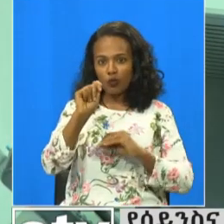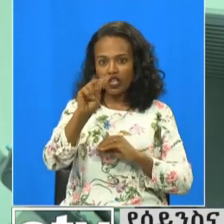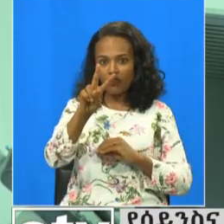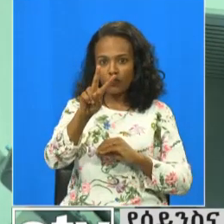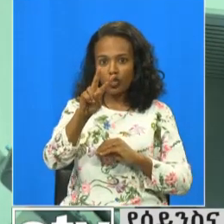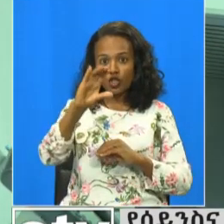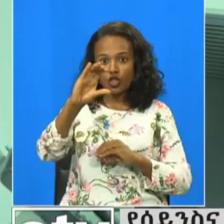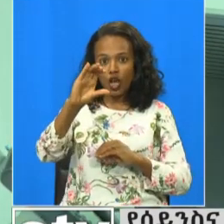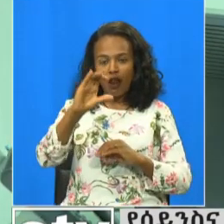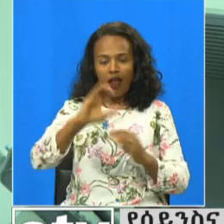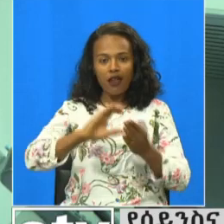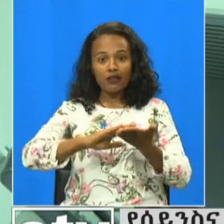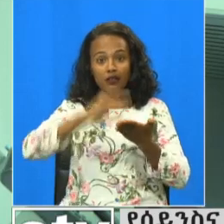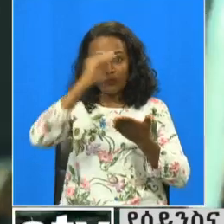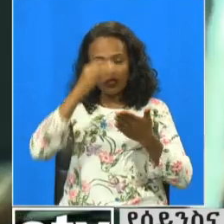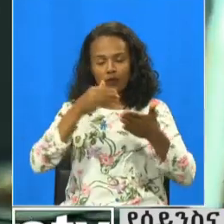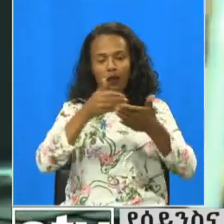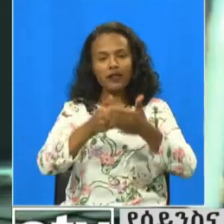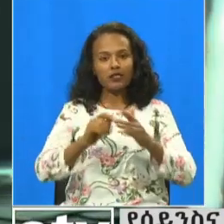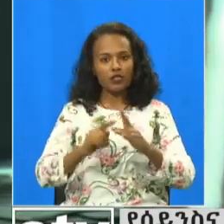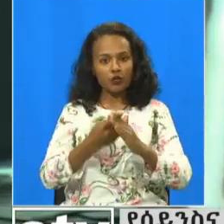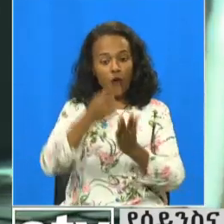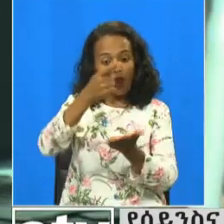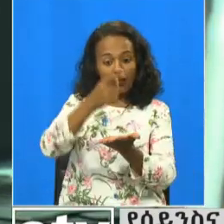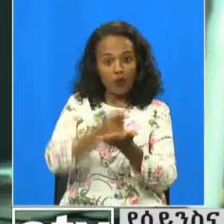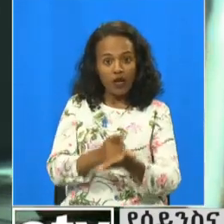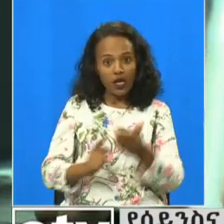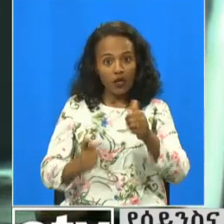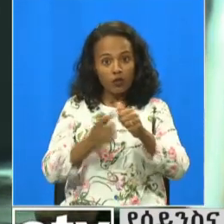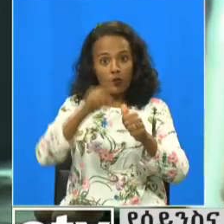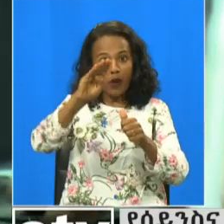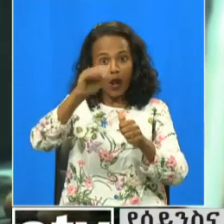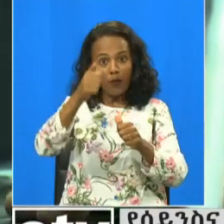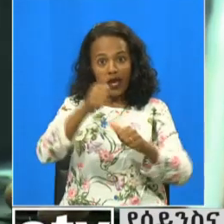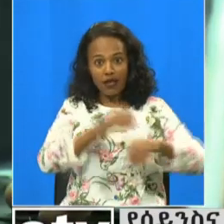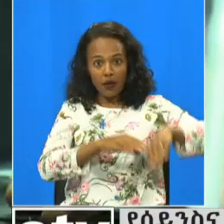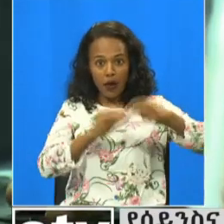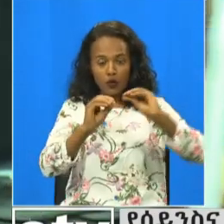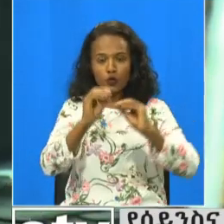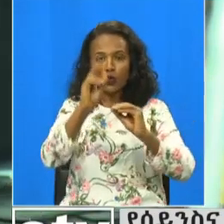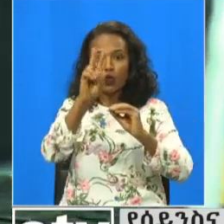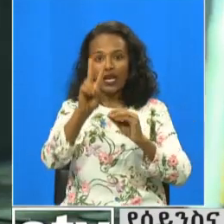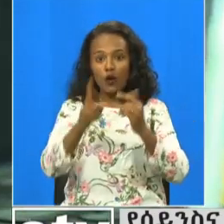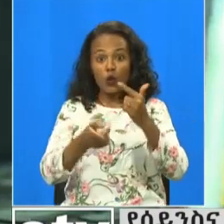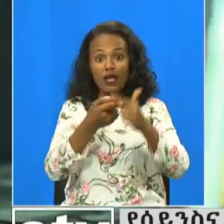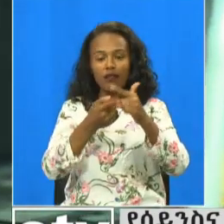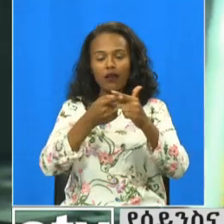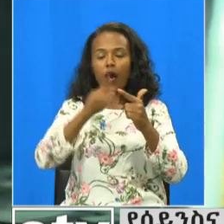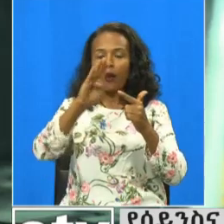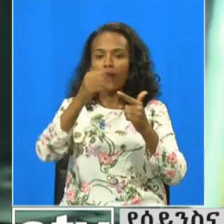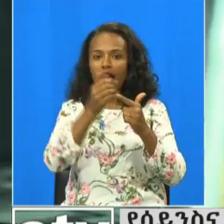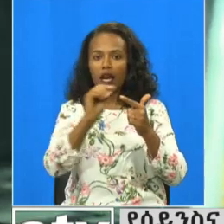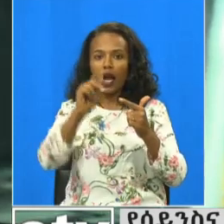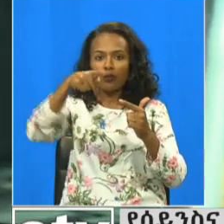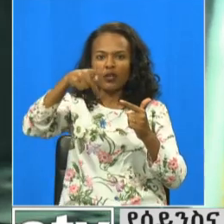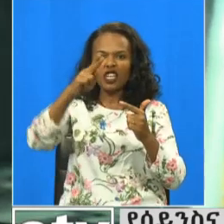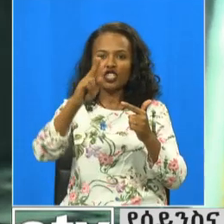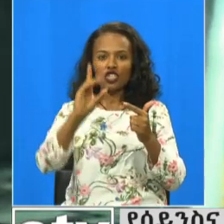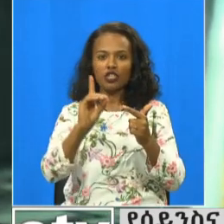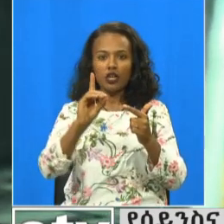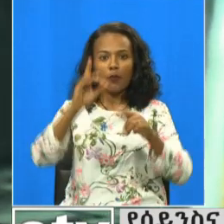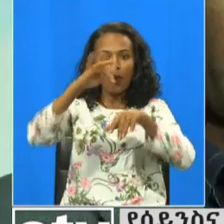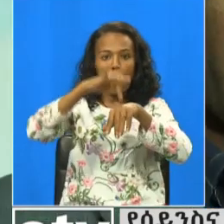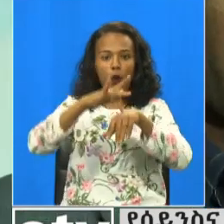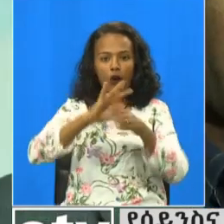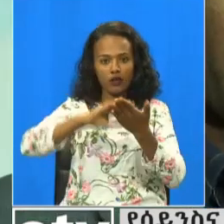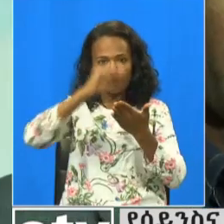በቴሌቪዥን ቻናል ትምህርት ማድረስ ተጀምሯል ተመራቂ የመጀመሪያ ዲግሪ ተማሪዎች የሁለተኛ ዲግሪና ፒኤችዲ ተማሪዎች ደግሞ በኦንላይን